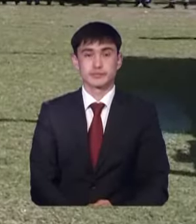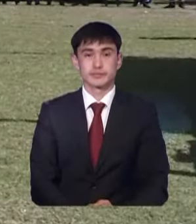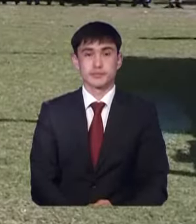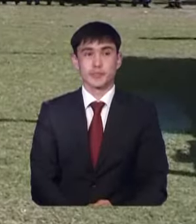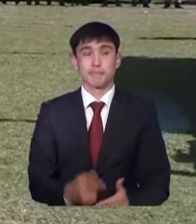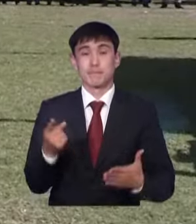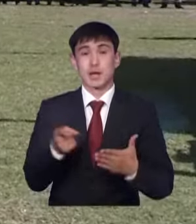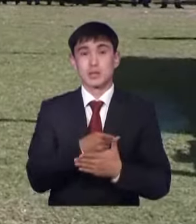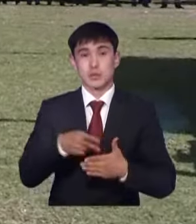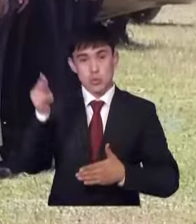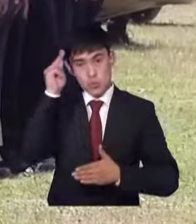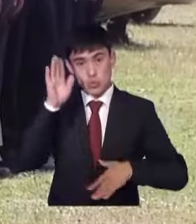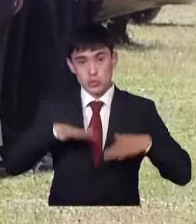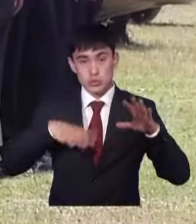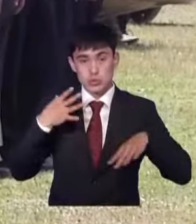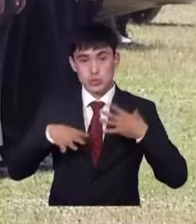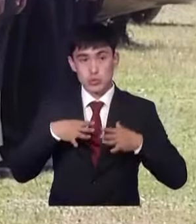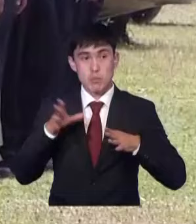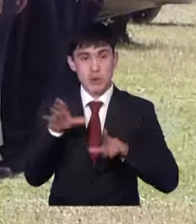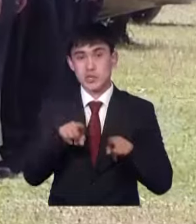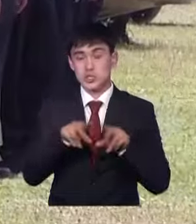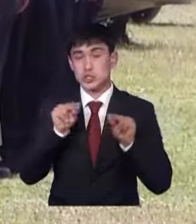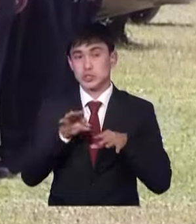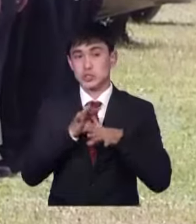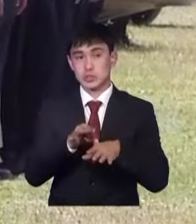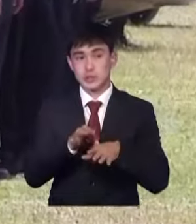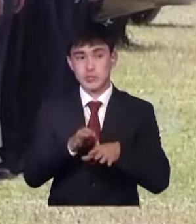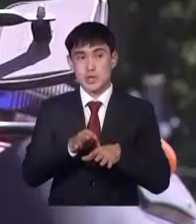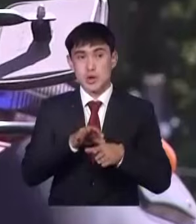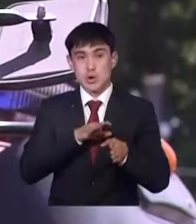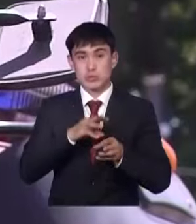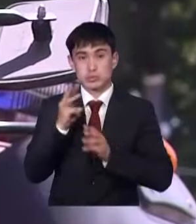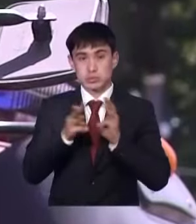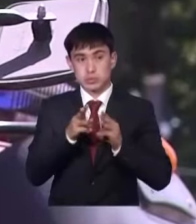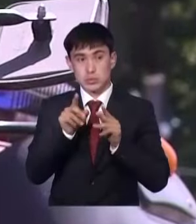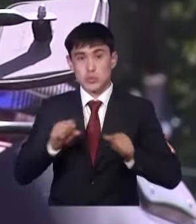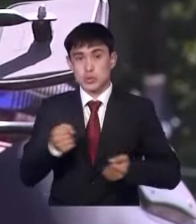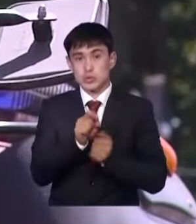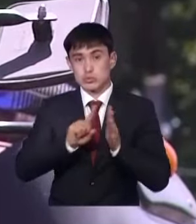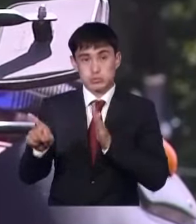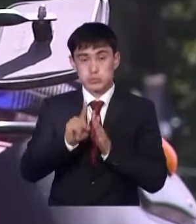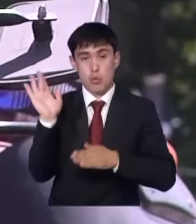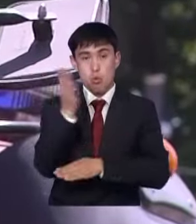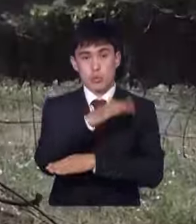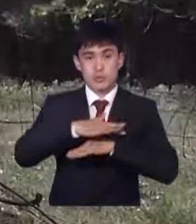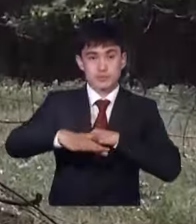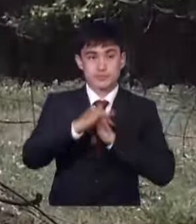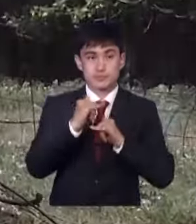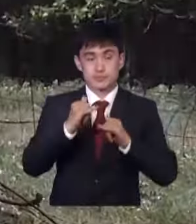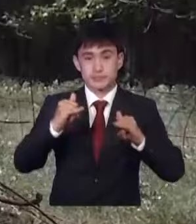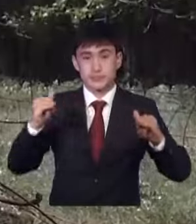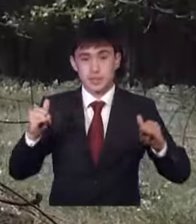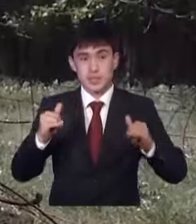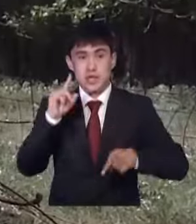Аты оқу жаттығу болғанымен барлығы шынайы. Қою түтін арасында құтқарушылар жүгіріп жүр. Орман өртінің аумағы жайлап бара